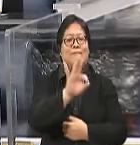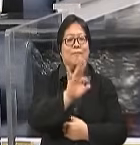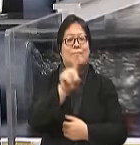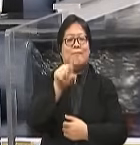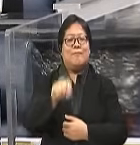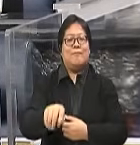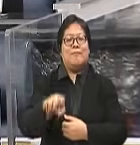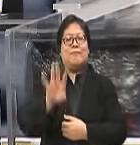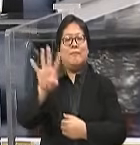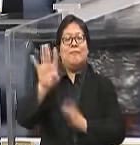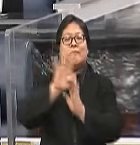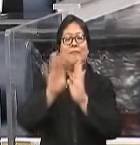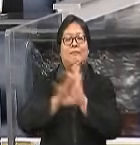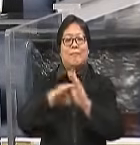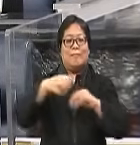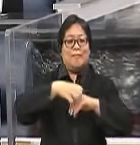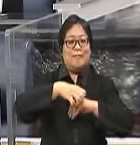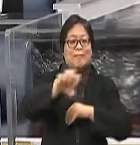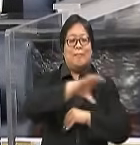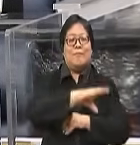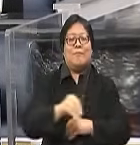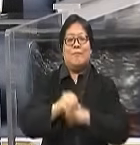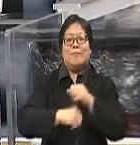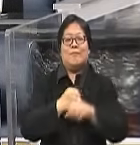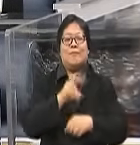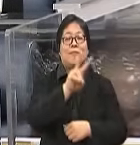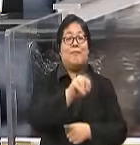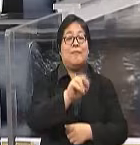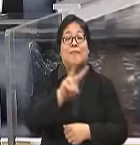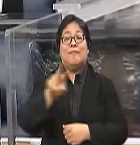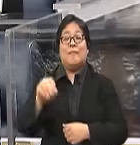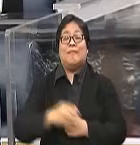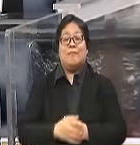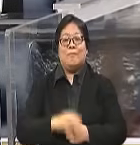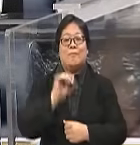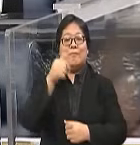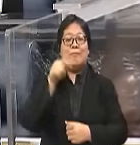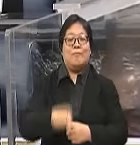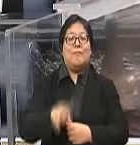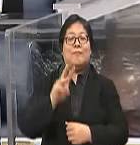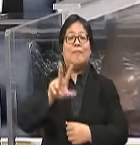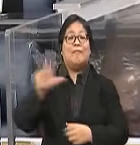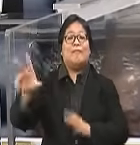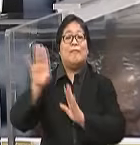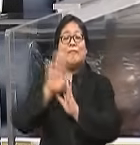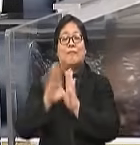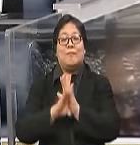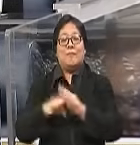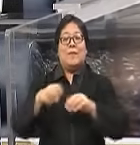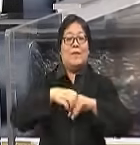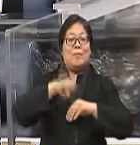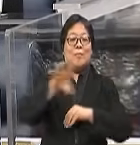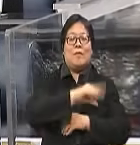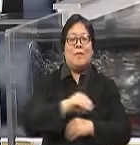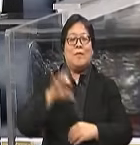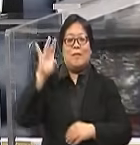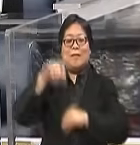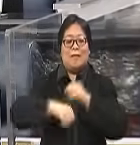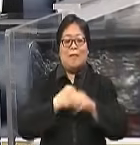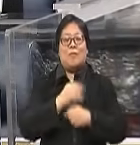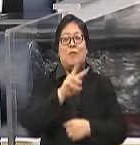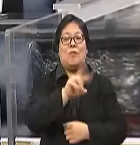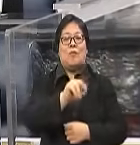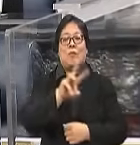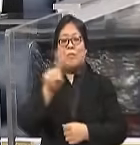91p dieksport dan pada tahun 2010 full 63 brilyan sport dan insya Allah pada tahun